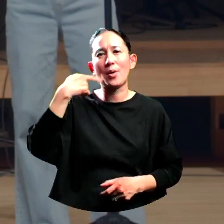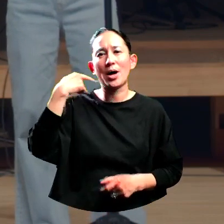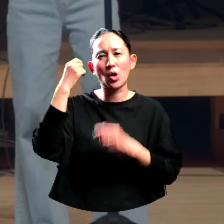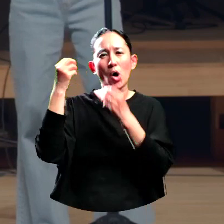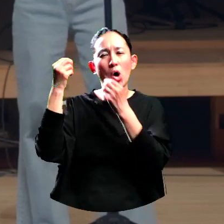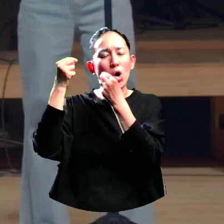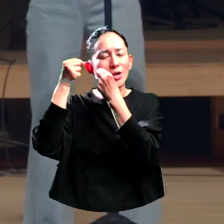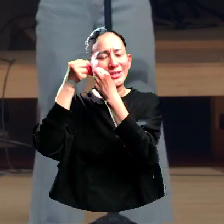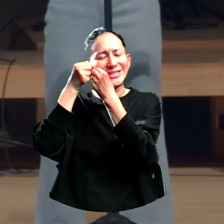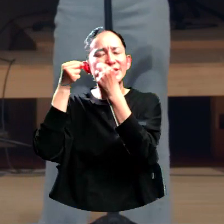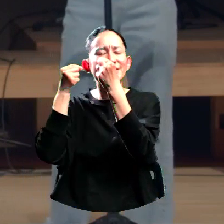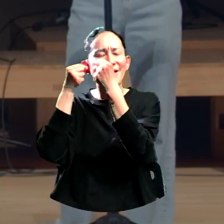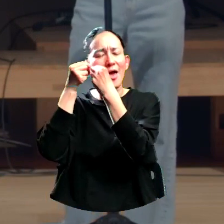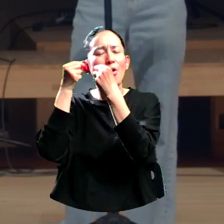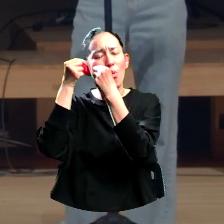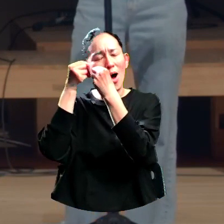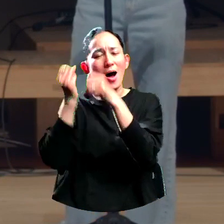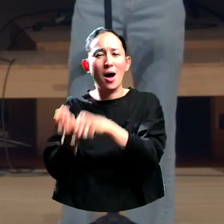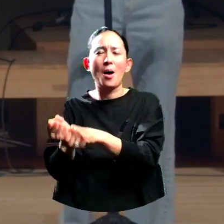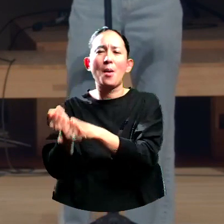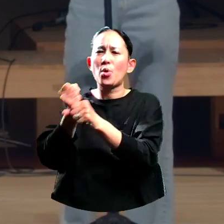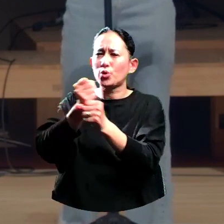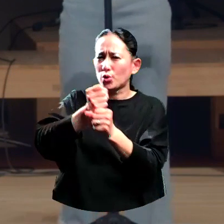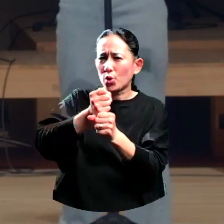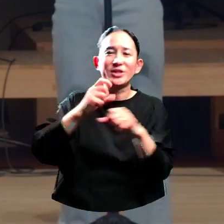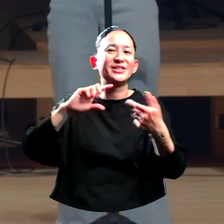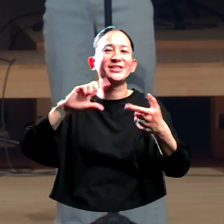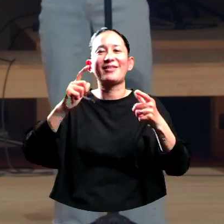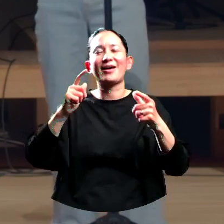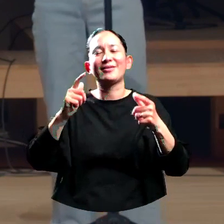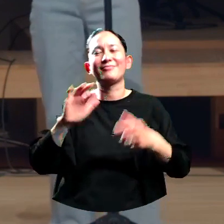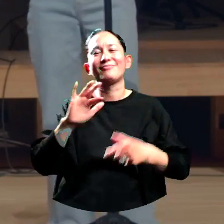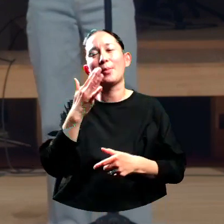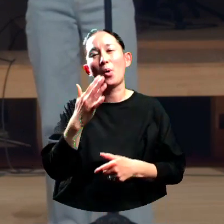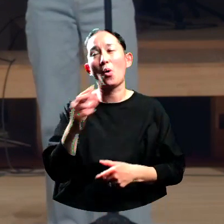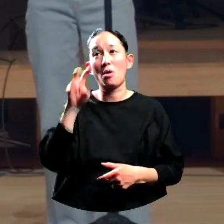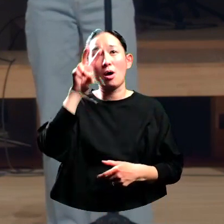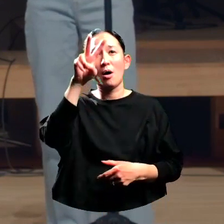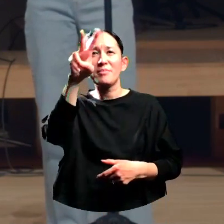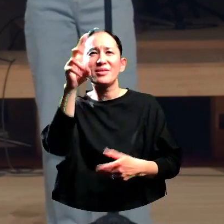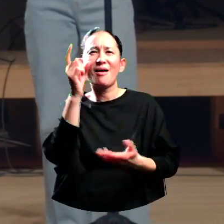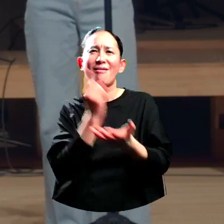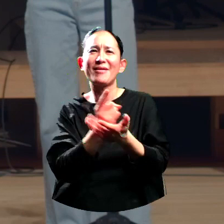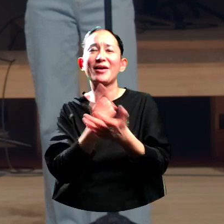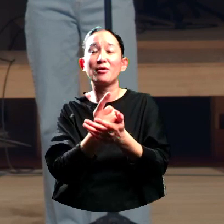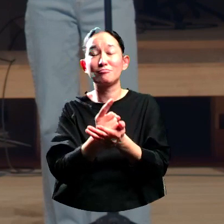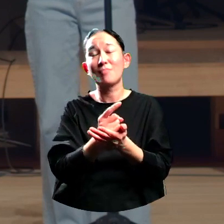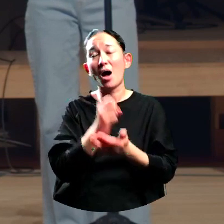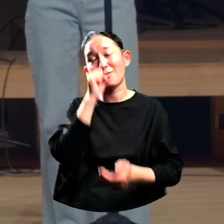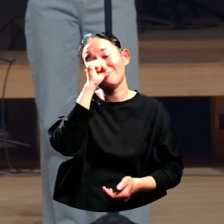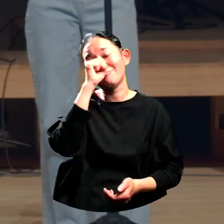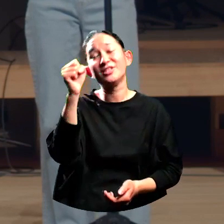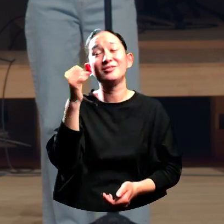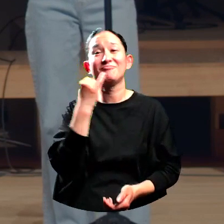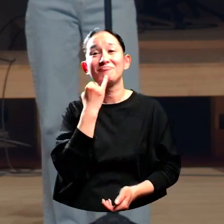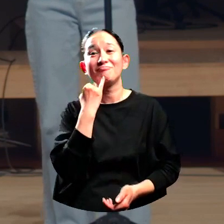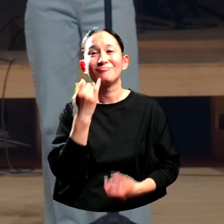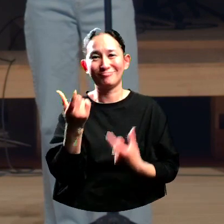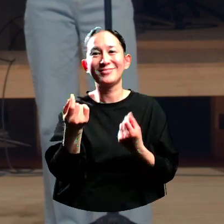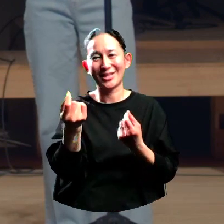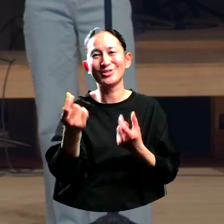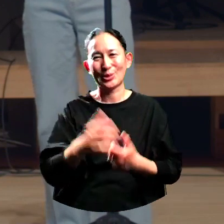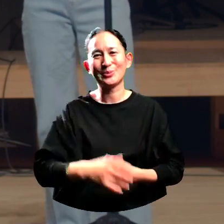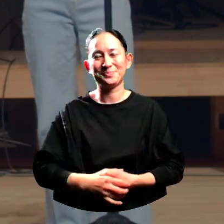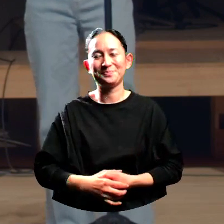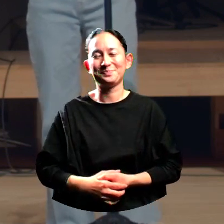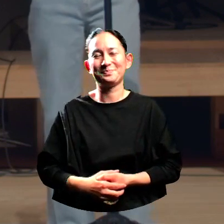けど、見た目はまあまあいいでしょ。 Even now the nerve endings and feeling isn't totally back to normal yet, but how do I